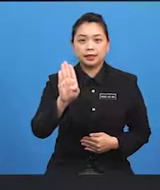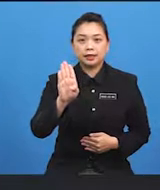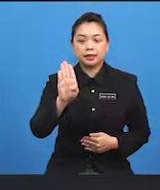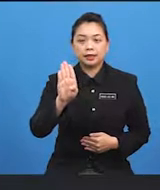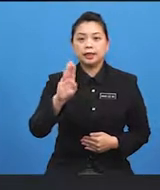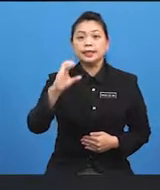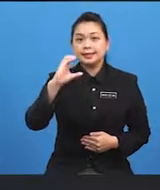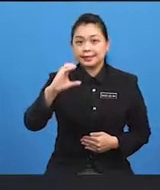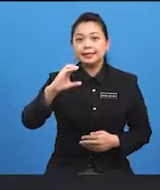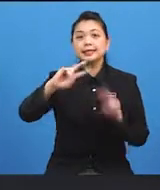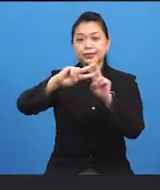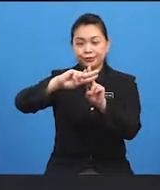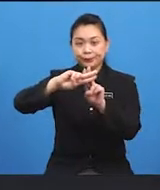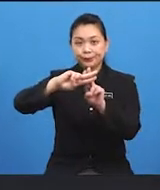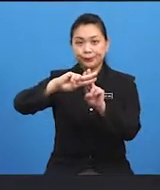C sharp,